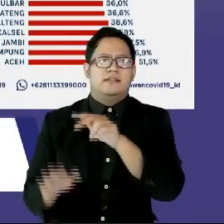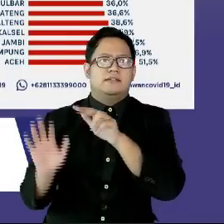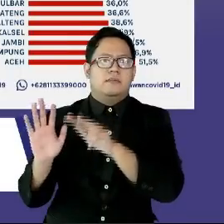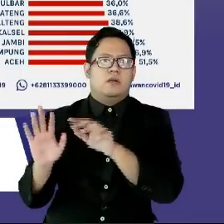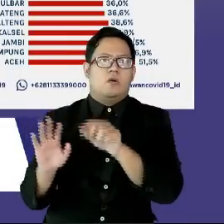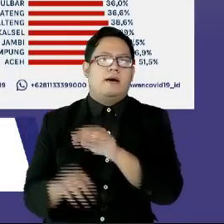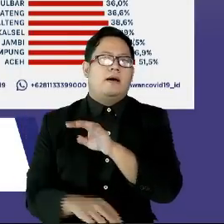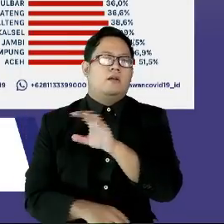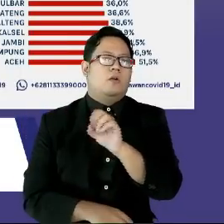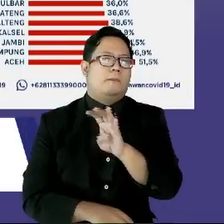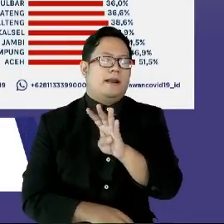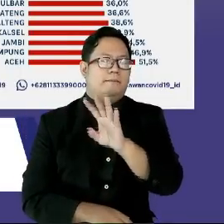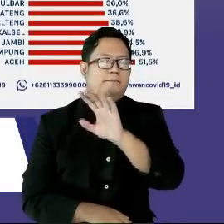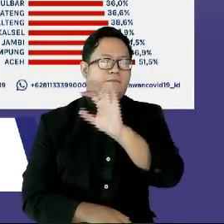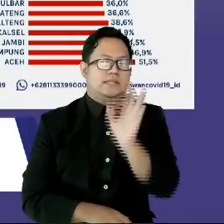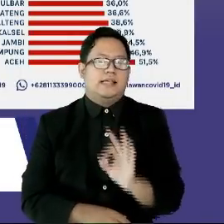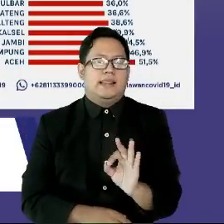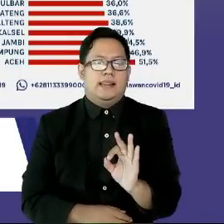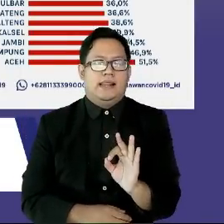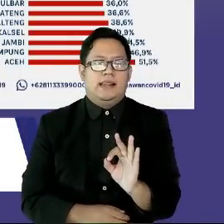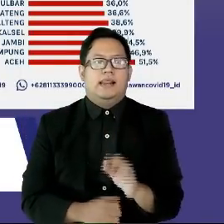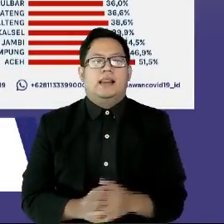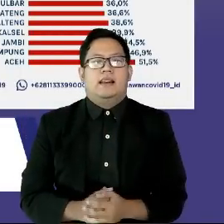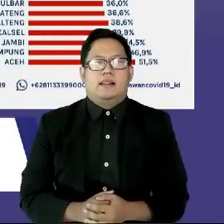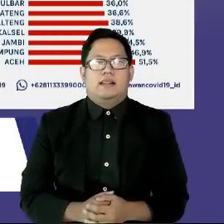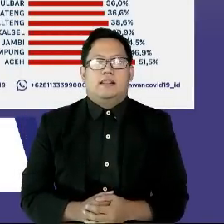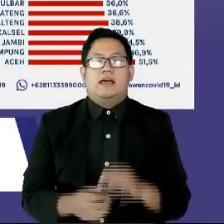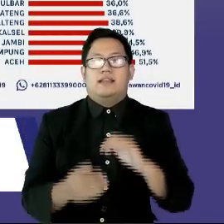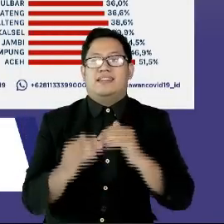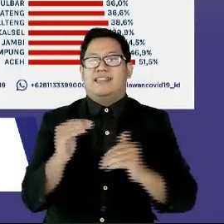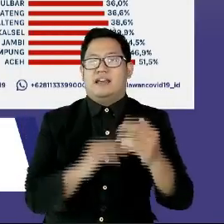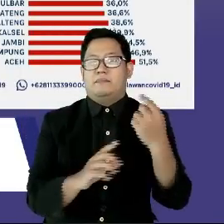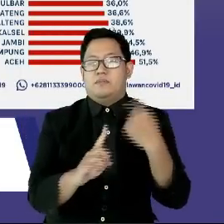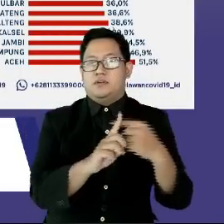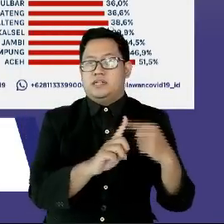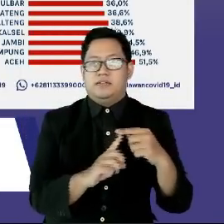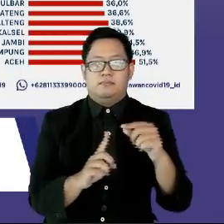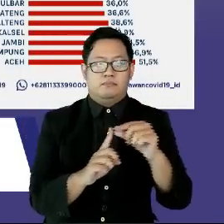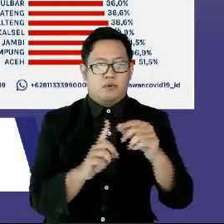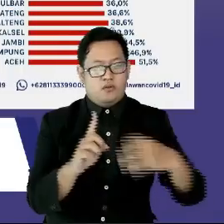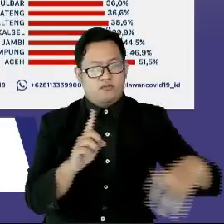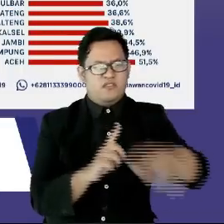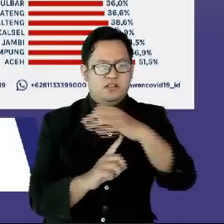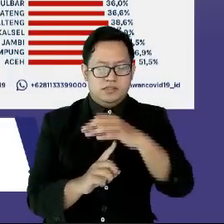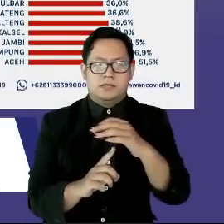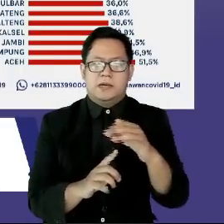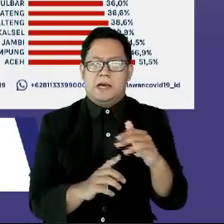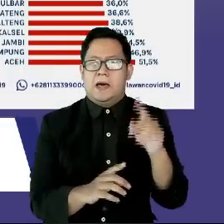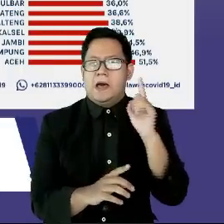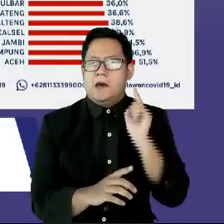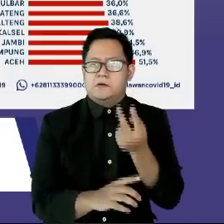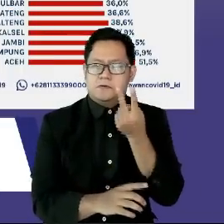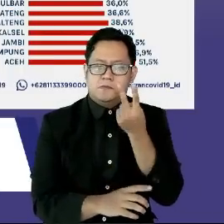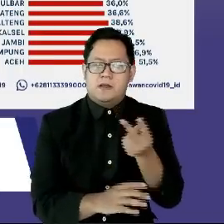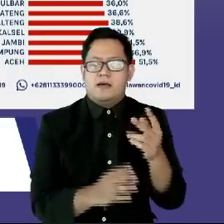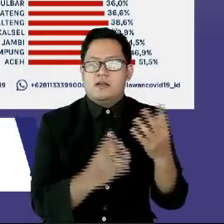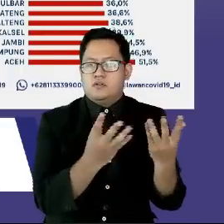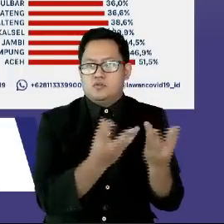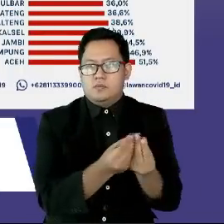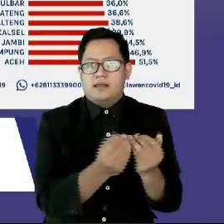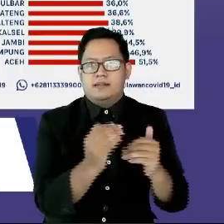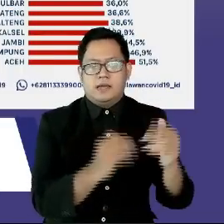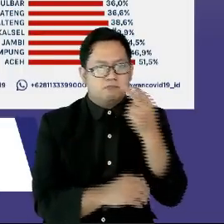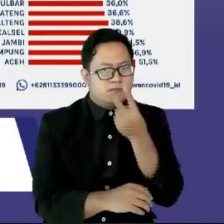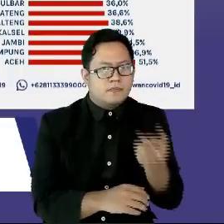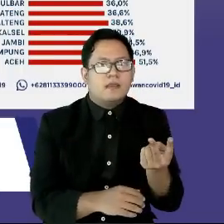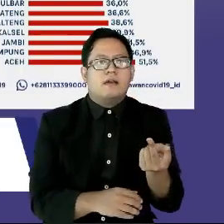9,44%. Selain itu, positivity rate di tingkat provinsi, angkanya masih perlu menjadi perhatian. Hanya DKI Jakarta